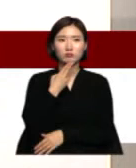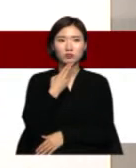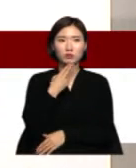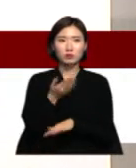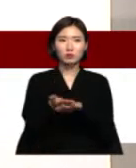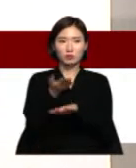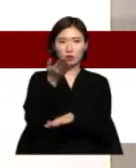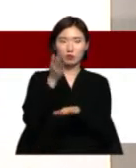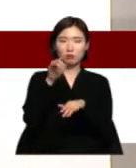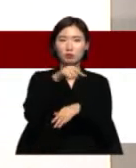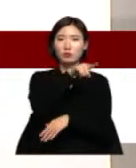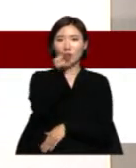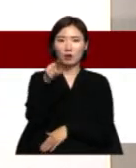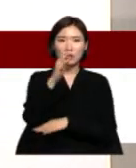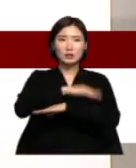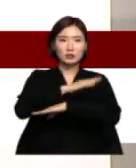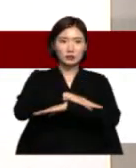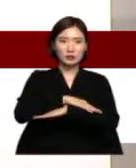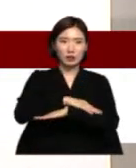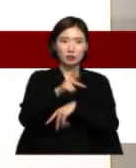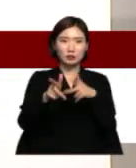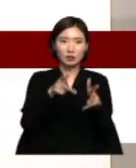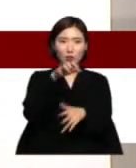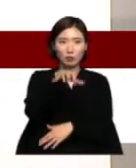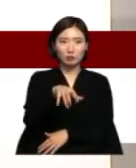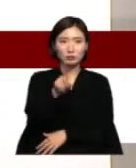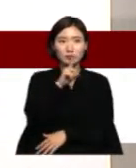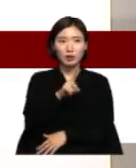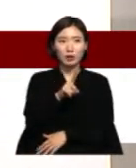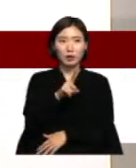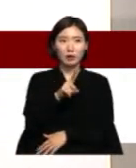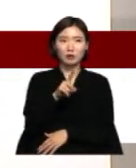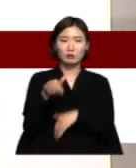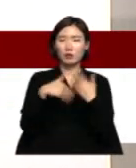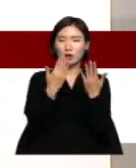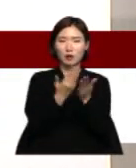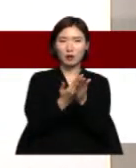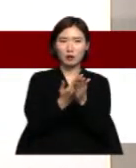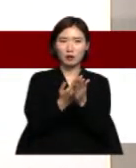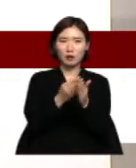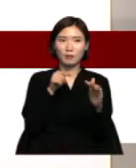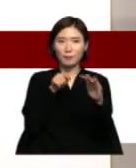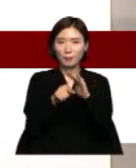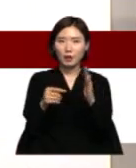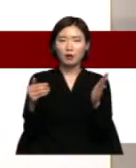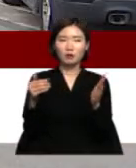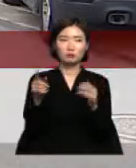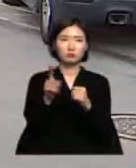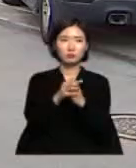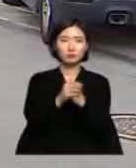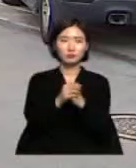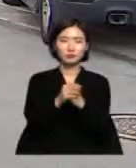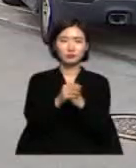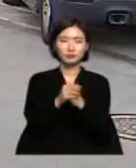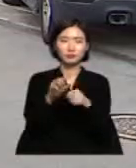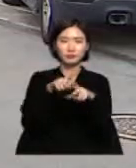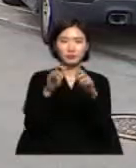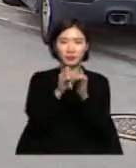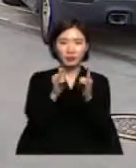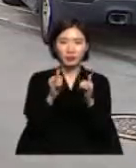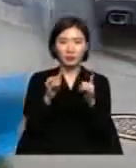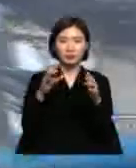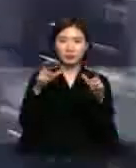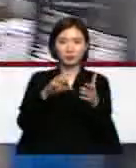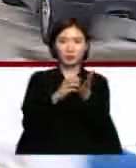인쇄소야. 뭔 말인지 알지? 가다 보면 끝에도 인쇄소야. 근데 뭘 보겠다는 거야. 그리고 있지. 주민들은 지구